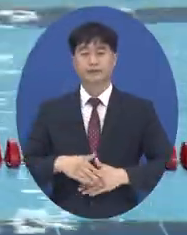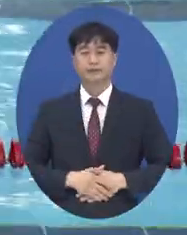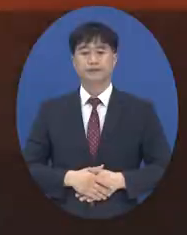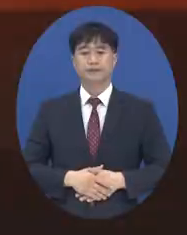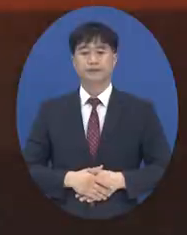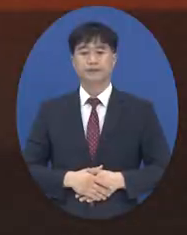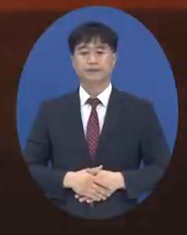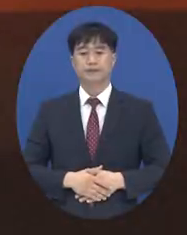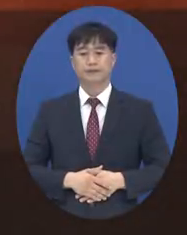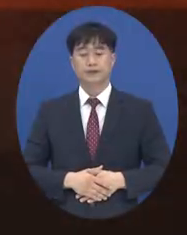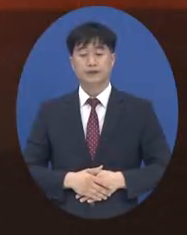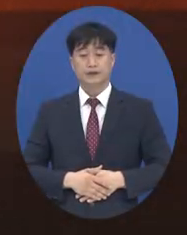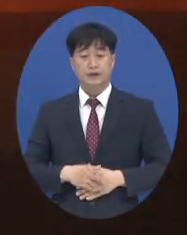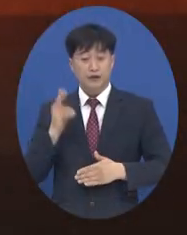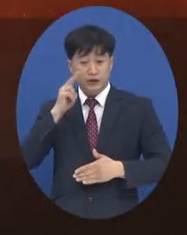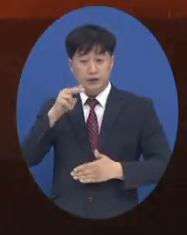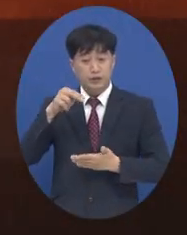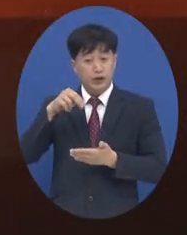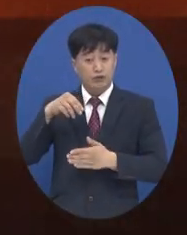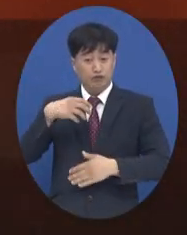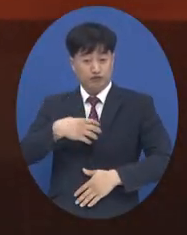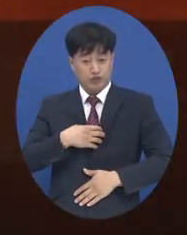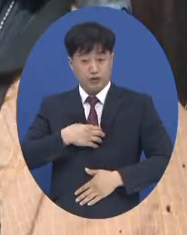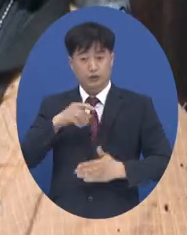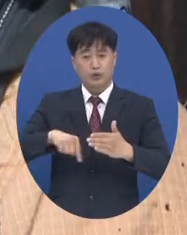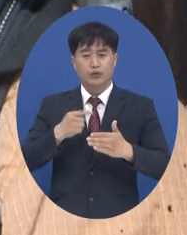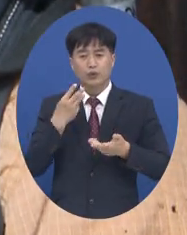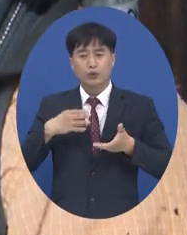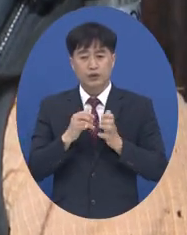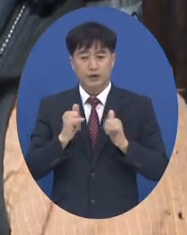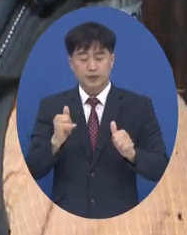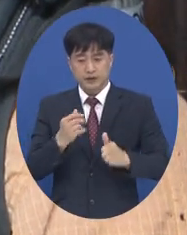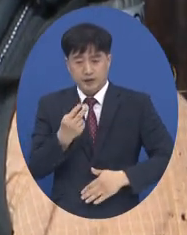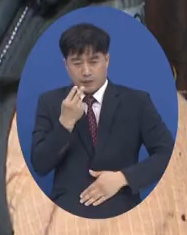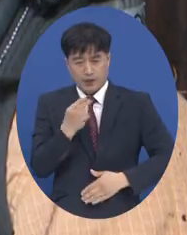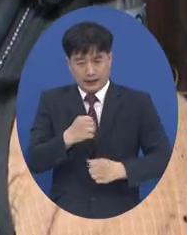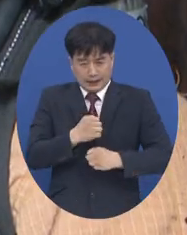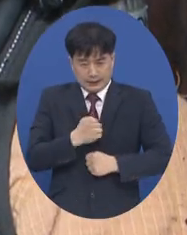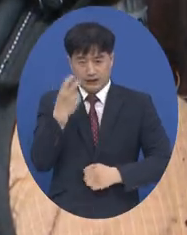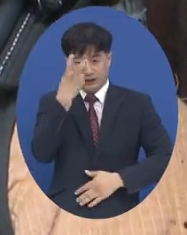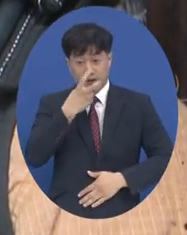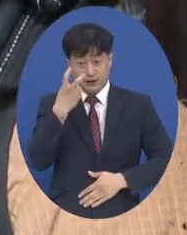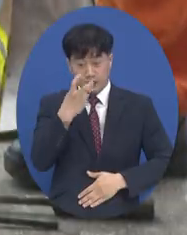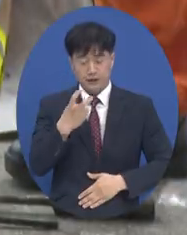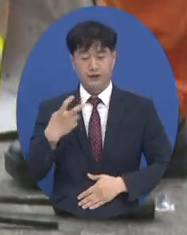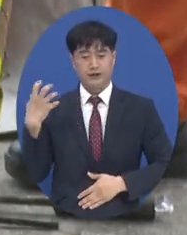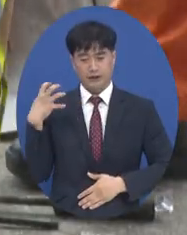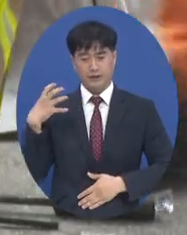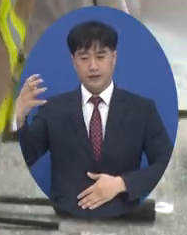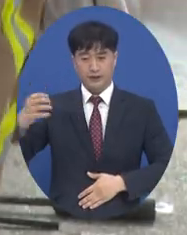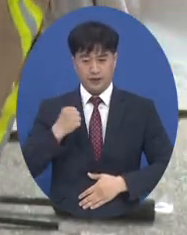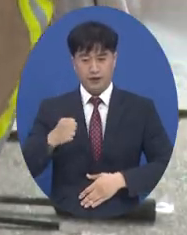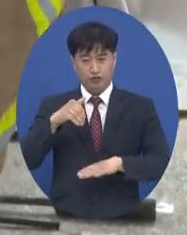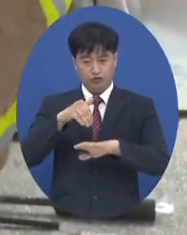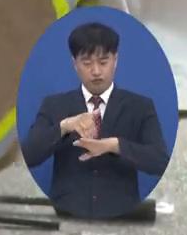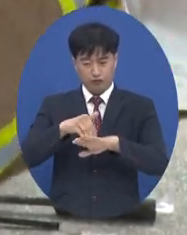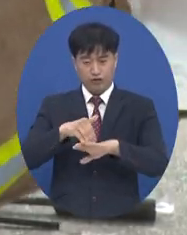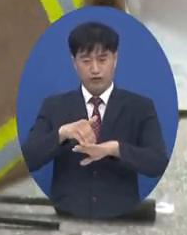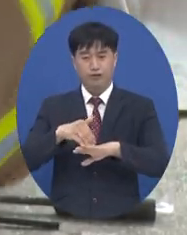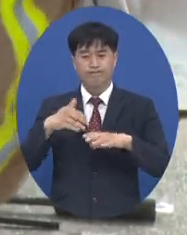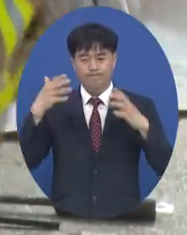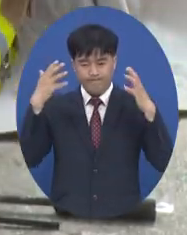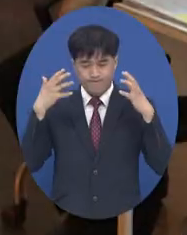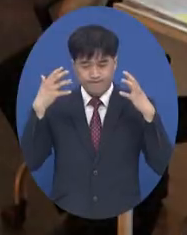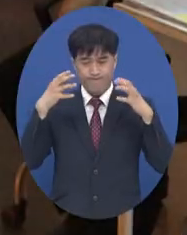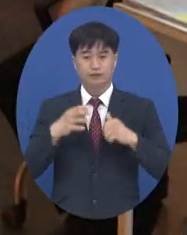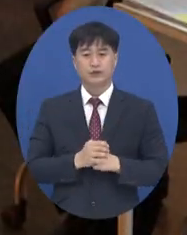계획입니다. 극한 위기 속에서 경기 도민들의 생명과 안전을 지키고자 하는 사명감이 깃든 훈련의